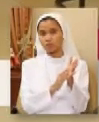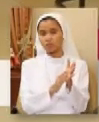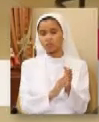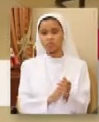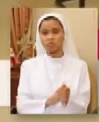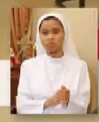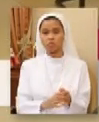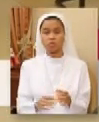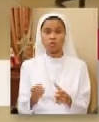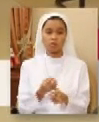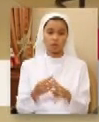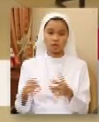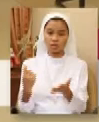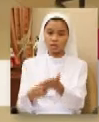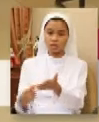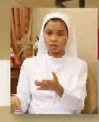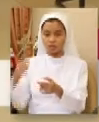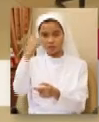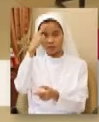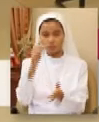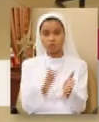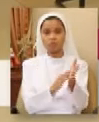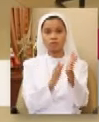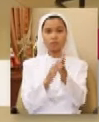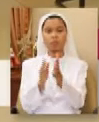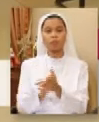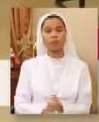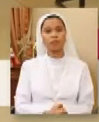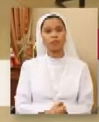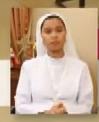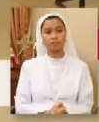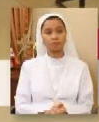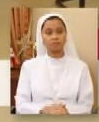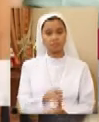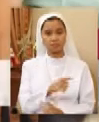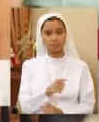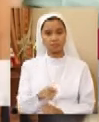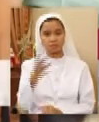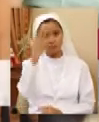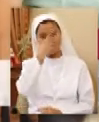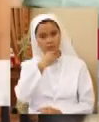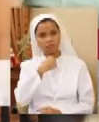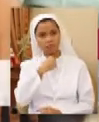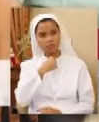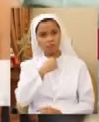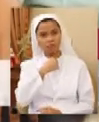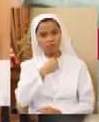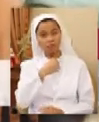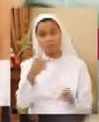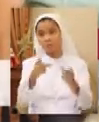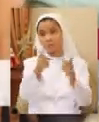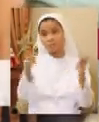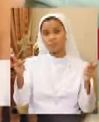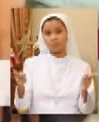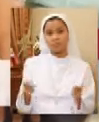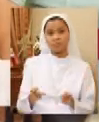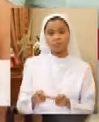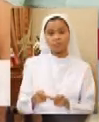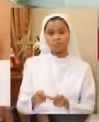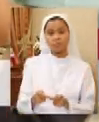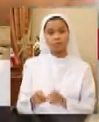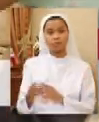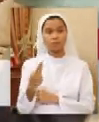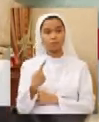clothes, very good. Alam mo, Tess, dabagin po na magandang lugar nila, ang magandang programa nila,